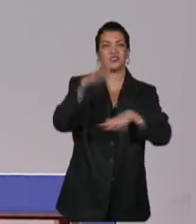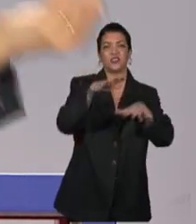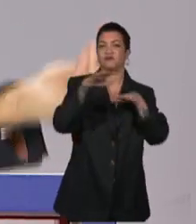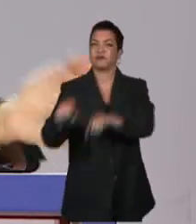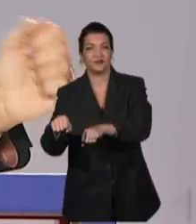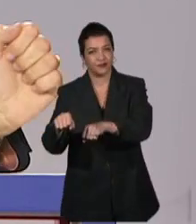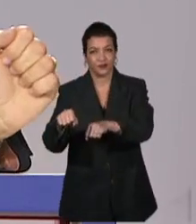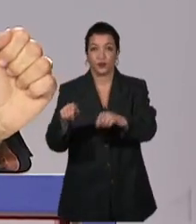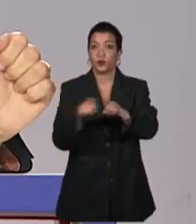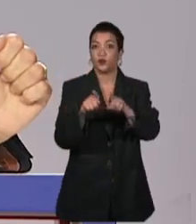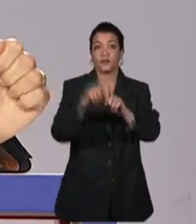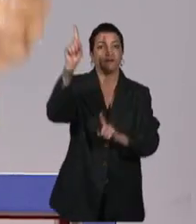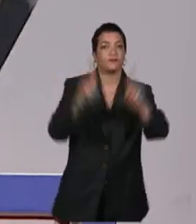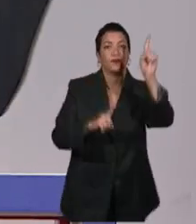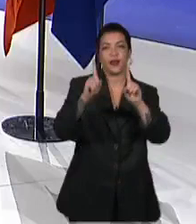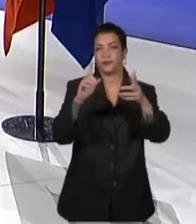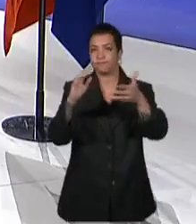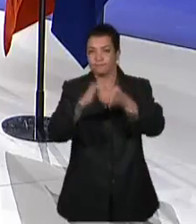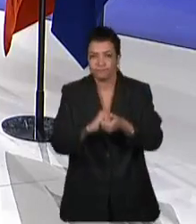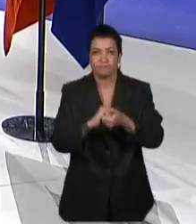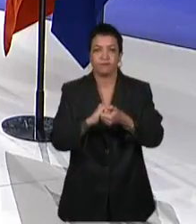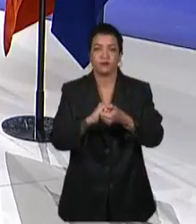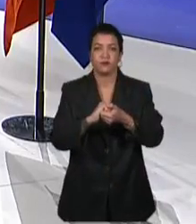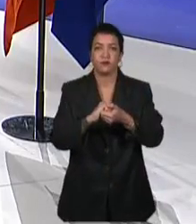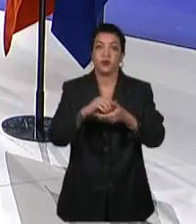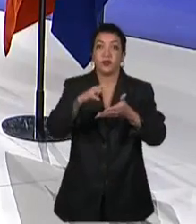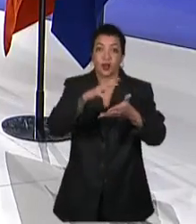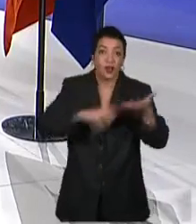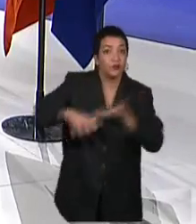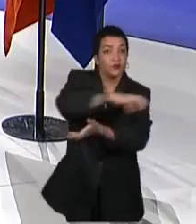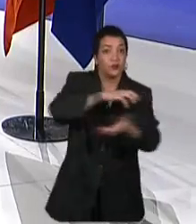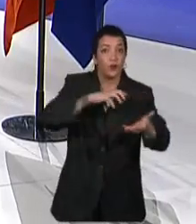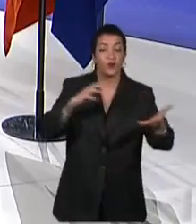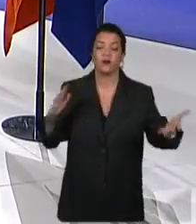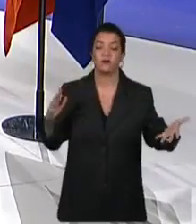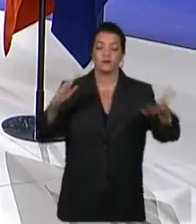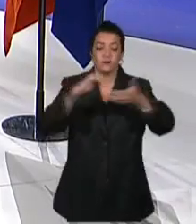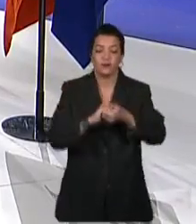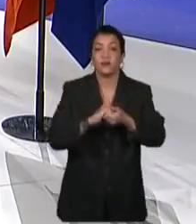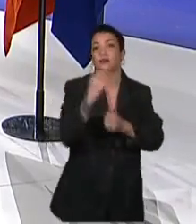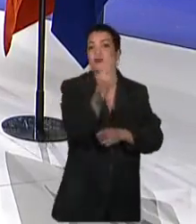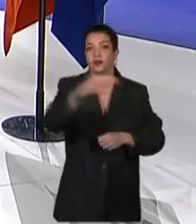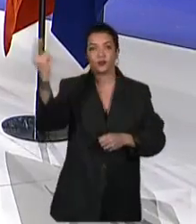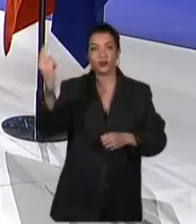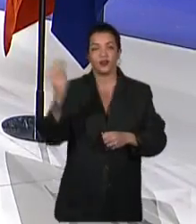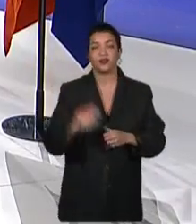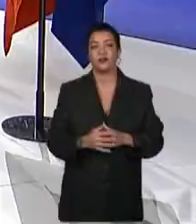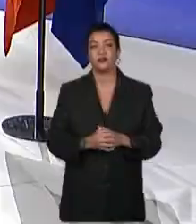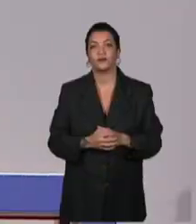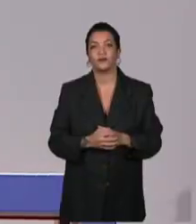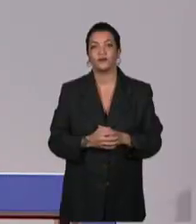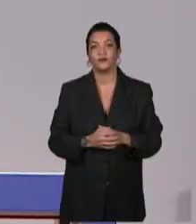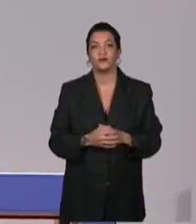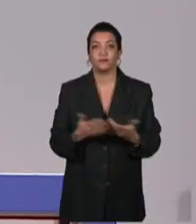fête de la Fédération. La Révolution et la réconciliation nationale.